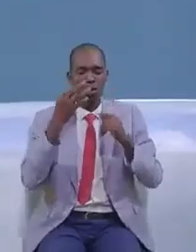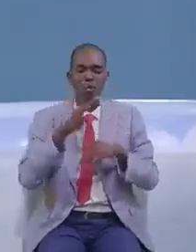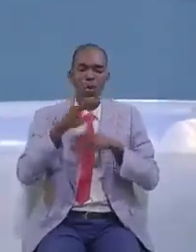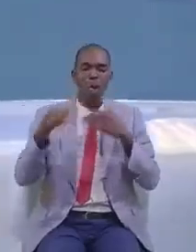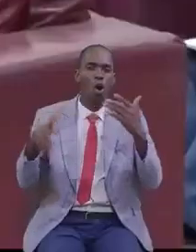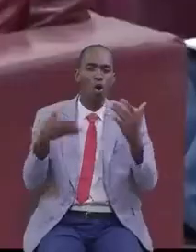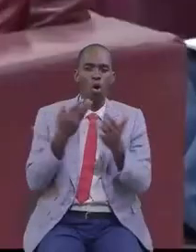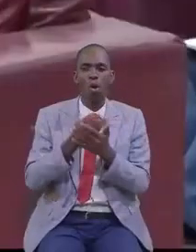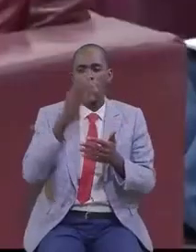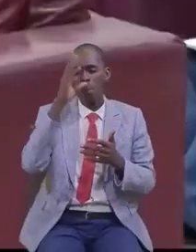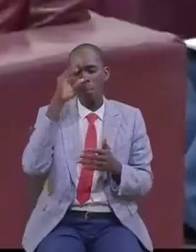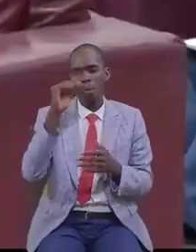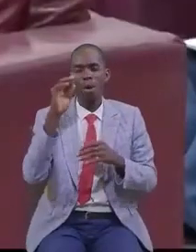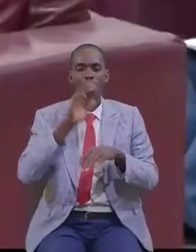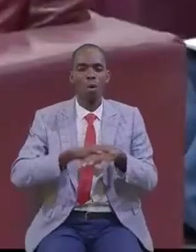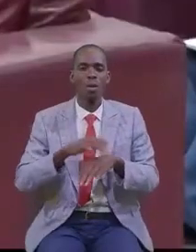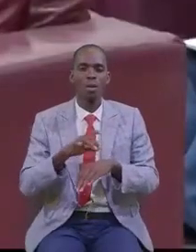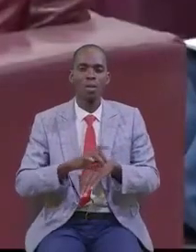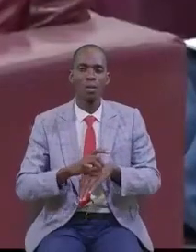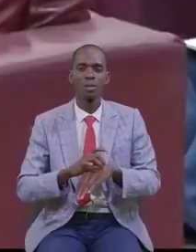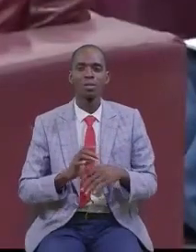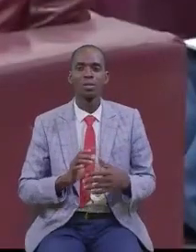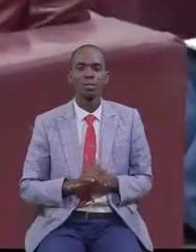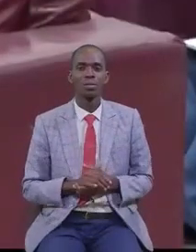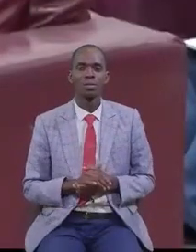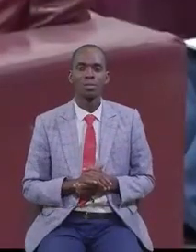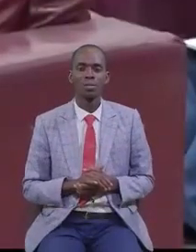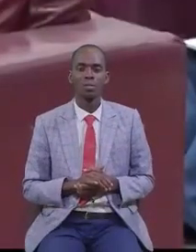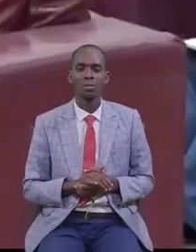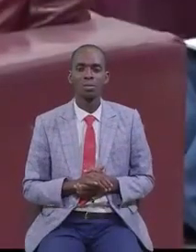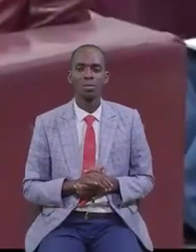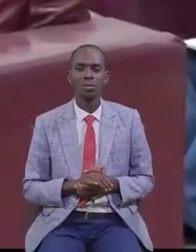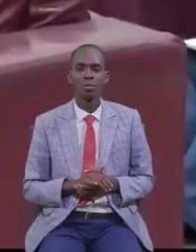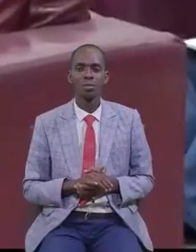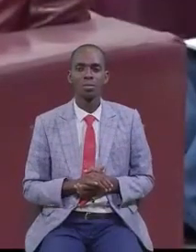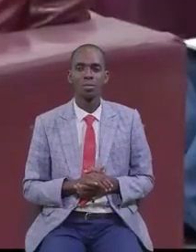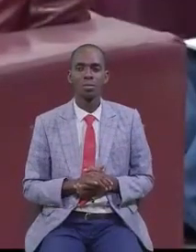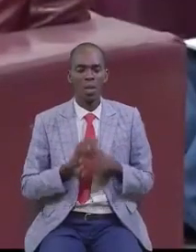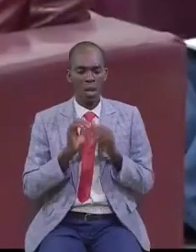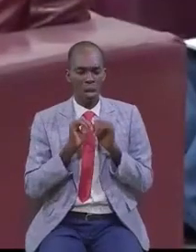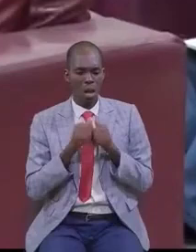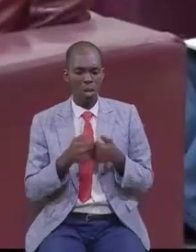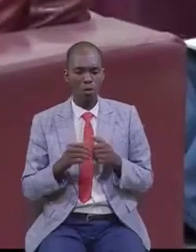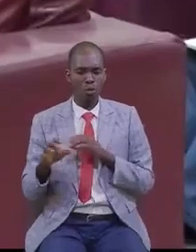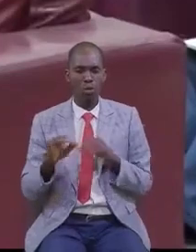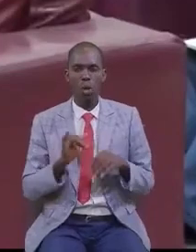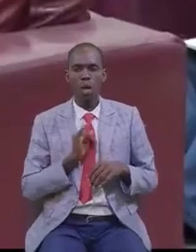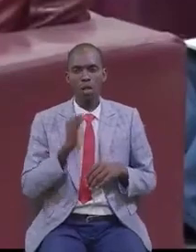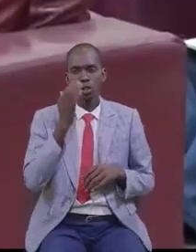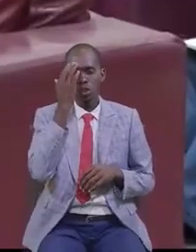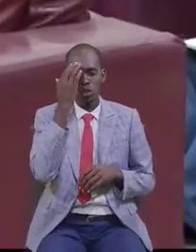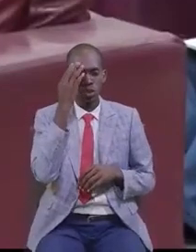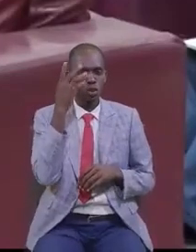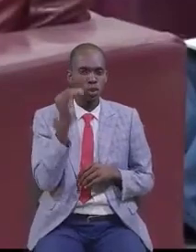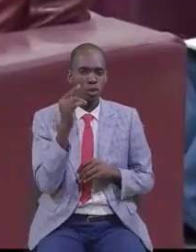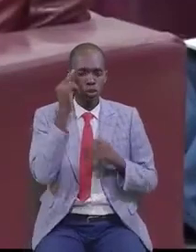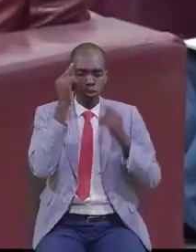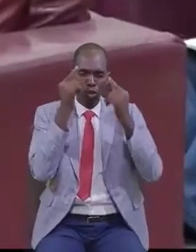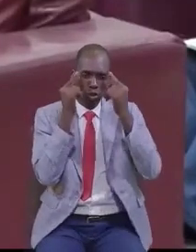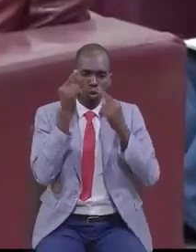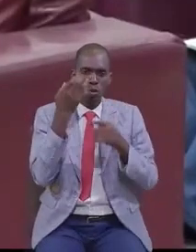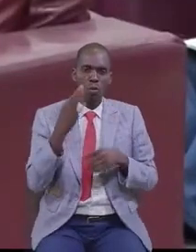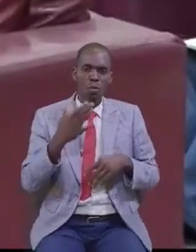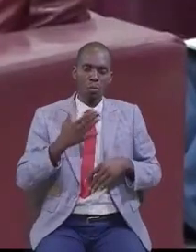earth. భూమి మీద సకల మానవాళి ఆలోచనల కంటే నా ఆలోచనలు అంత ఉన్నతముగా ఉన్నాయి. How do I know the thoughts of my maker? నా